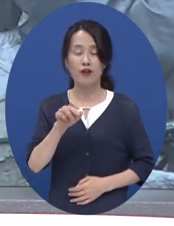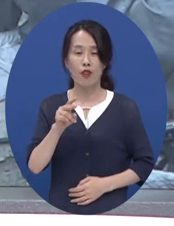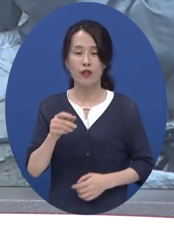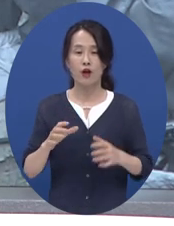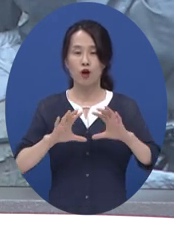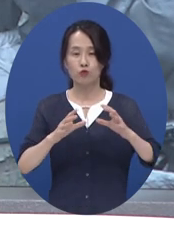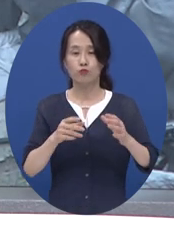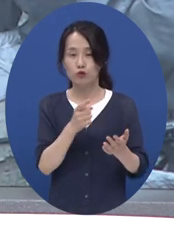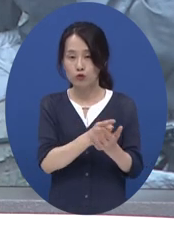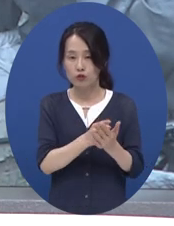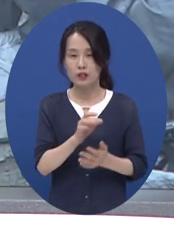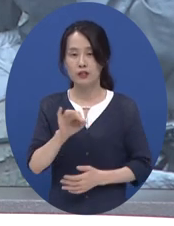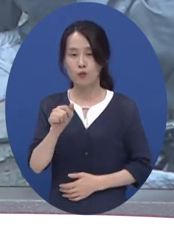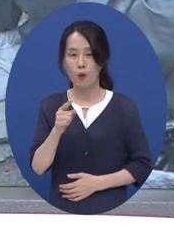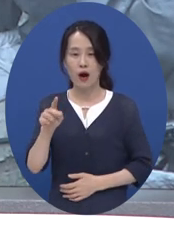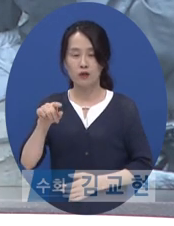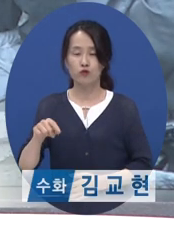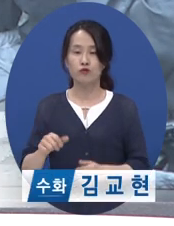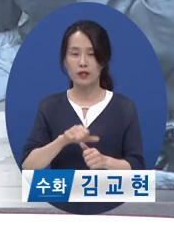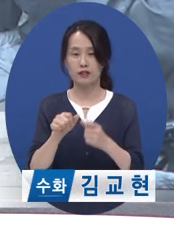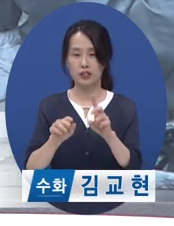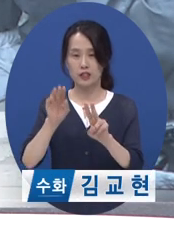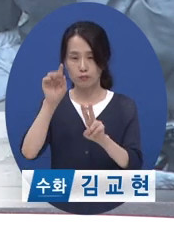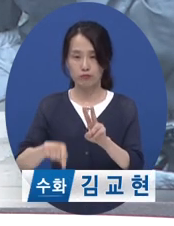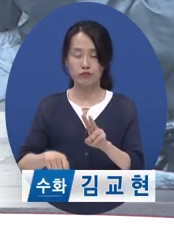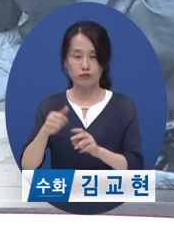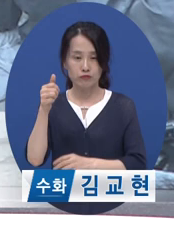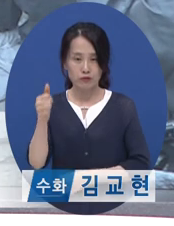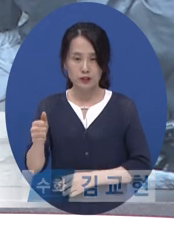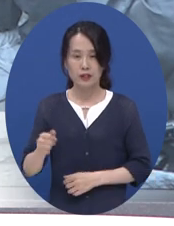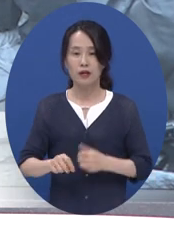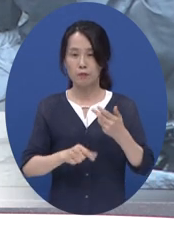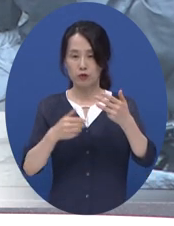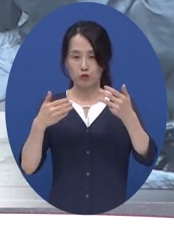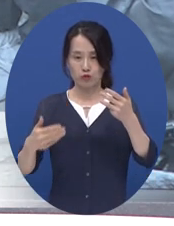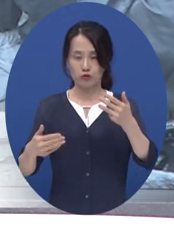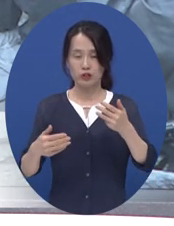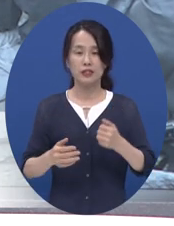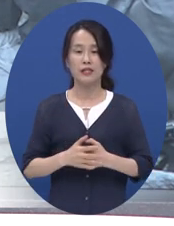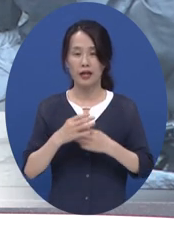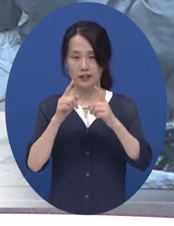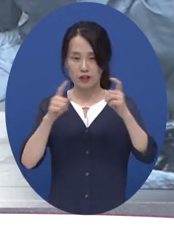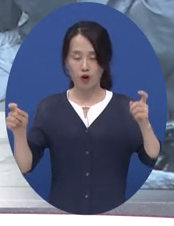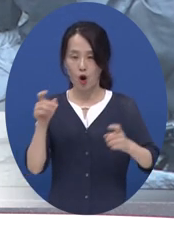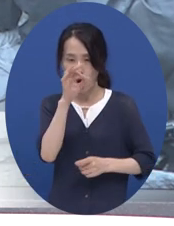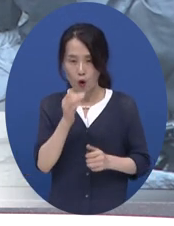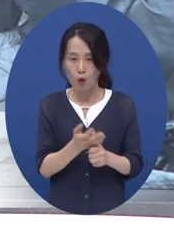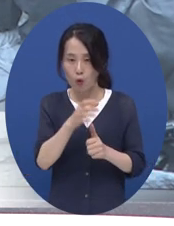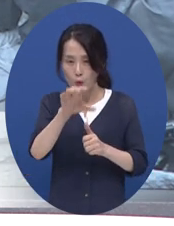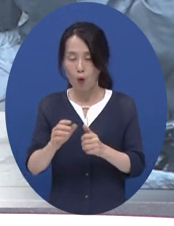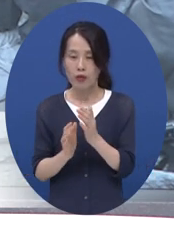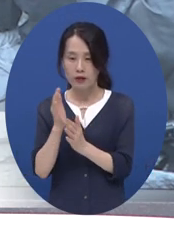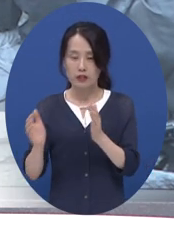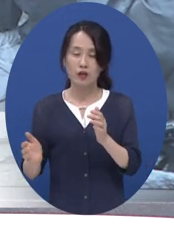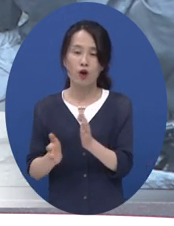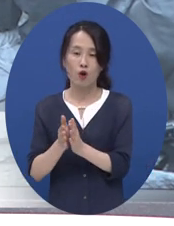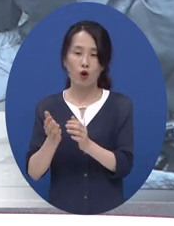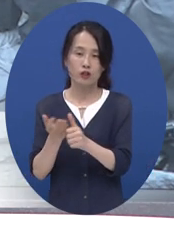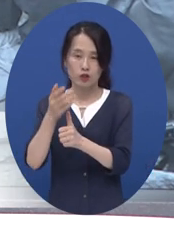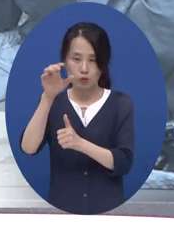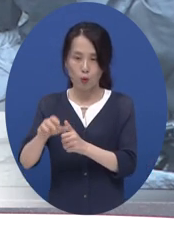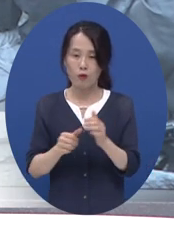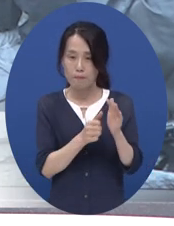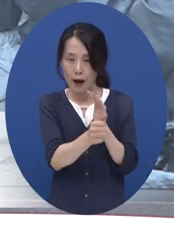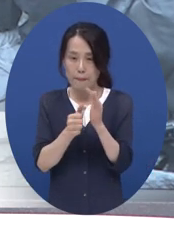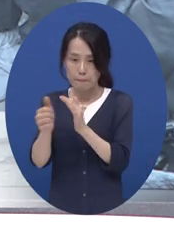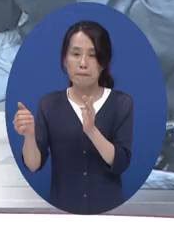이낙연 국무총리와 이화순 경기도 행정이부지사가 9일 안성시 소재 양돈 농장과 시설 채소 농가를 연이어